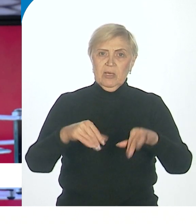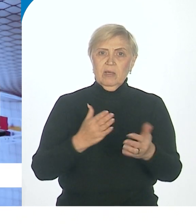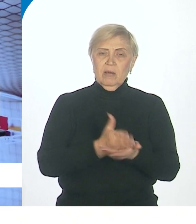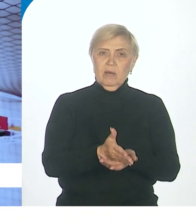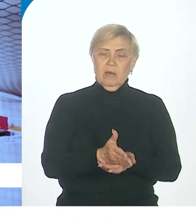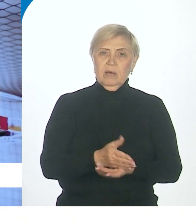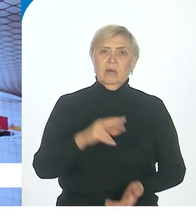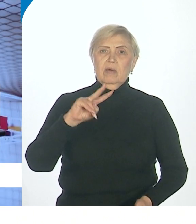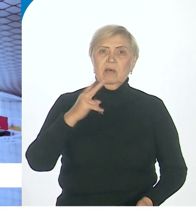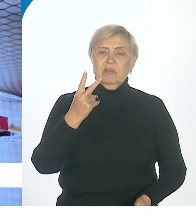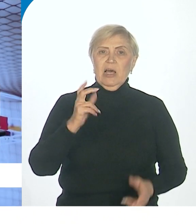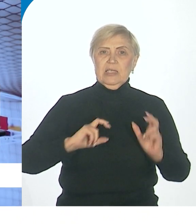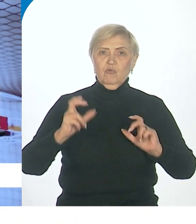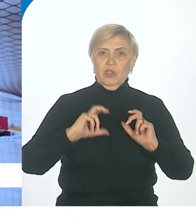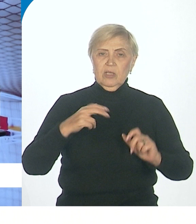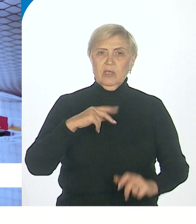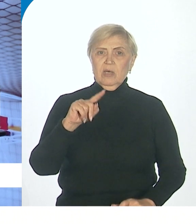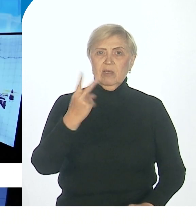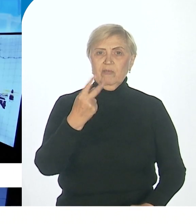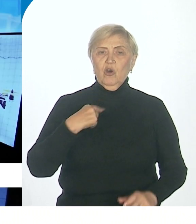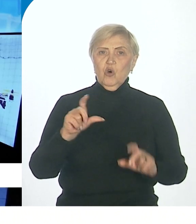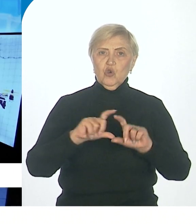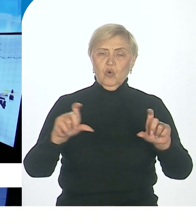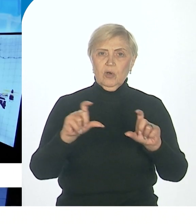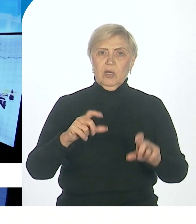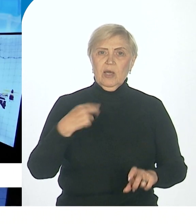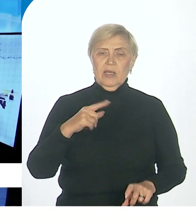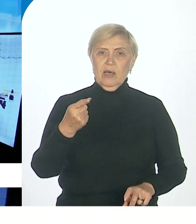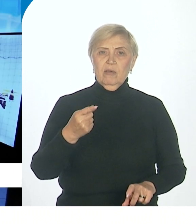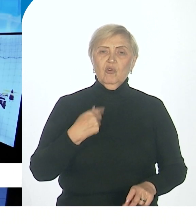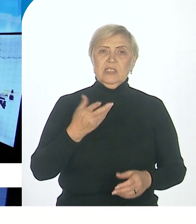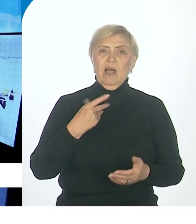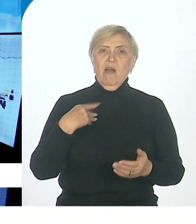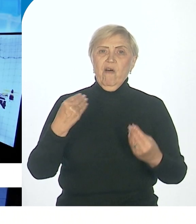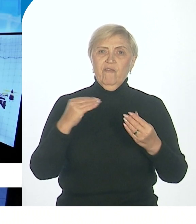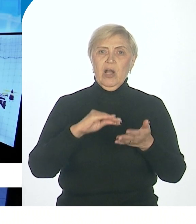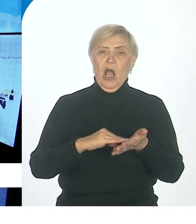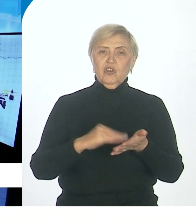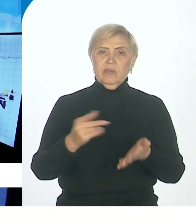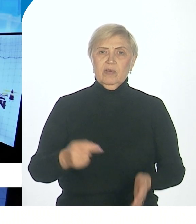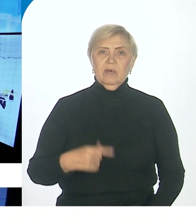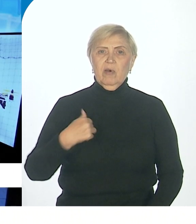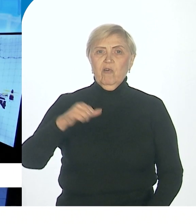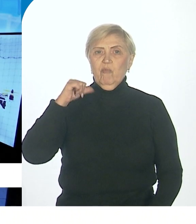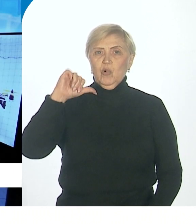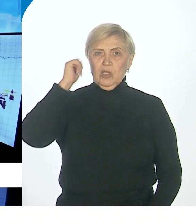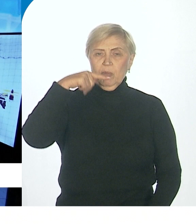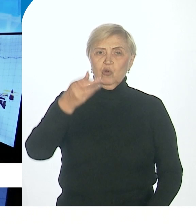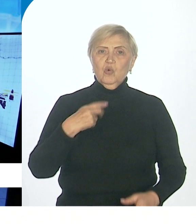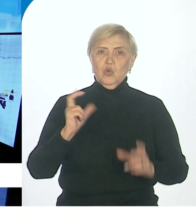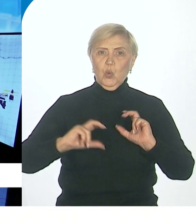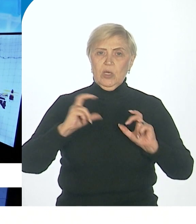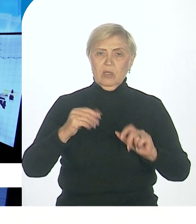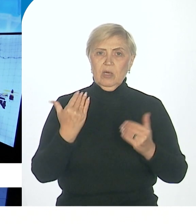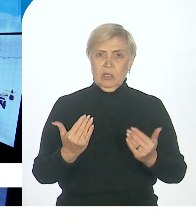и 2 школьника. Так, вы в каком качестве там? Я тренер. Уже тренер, а в прошлом году? В прошлом году студент. Студент. А ныне